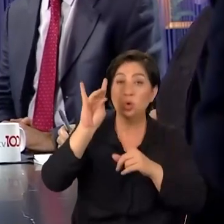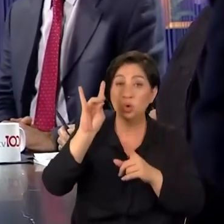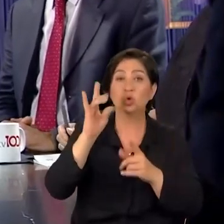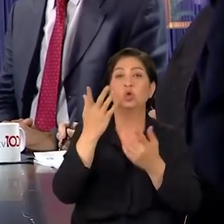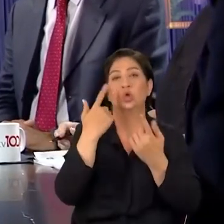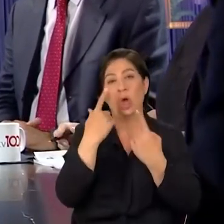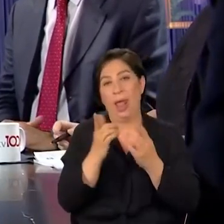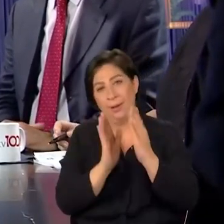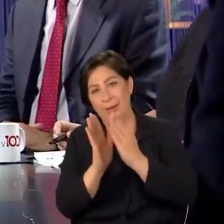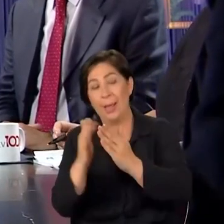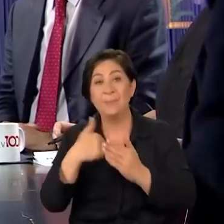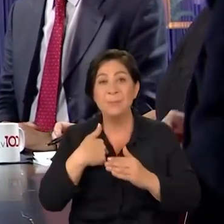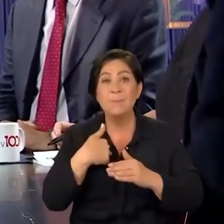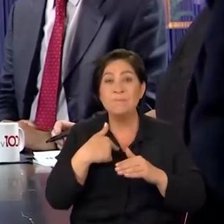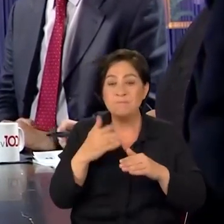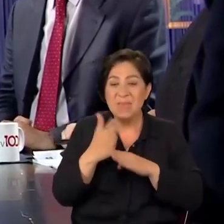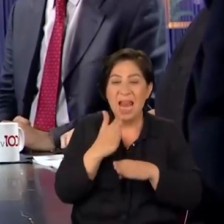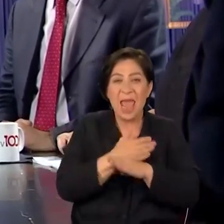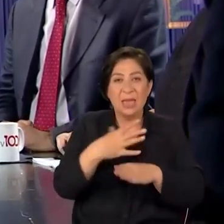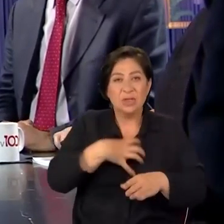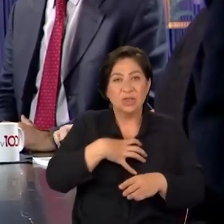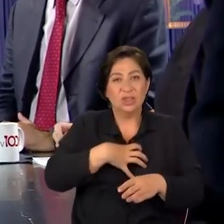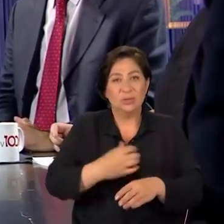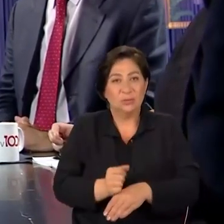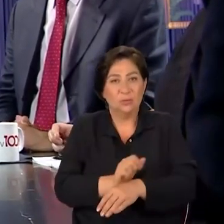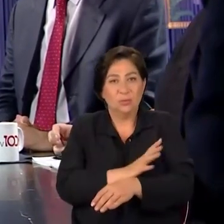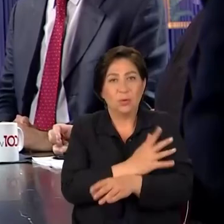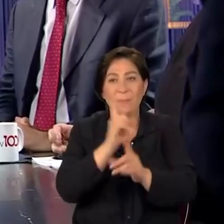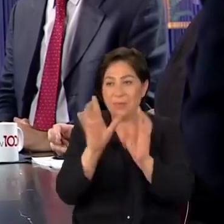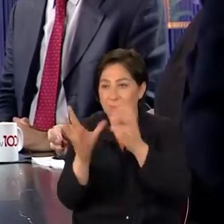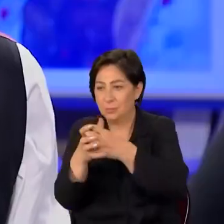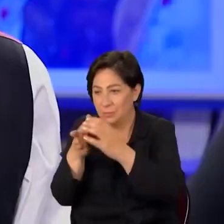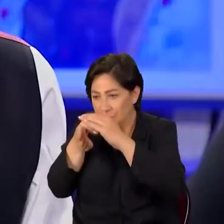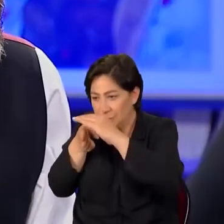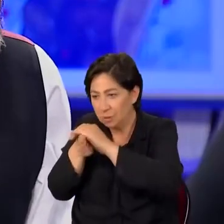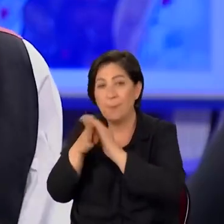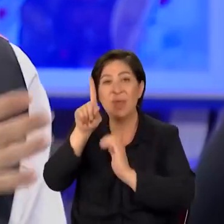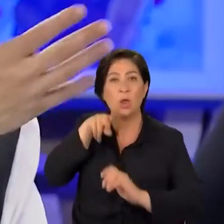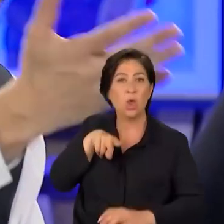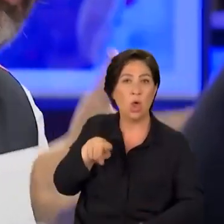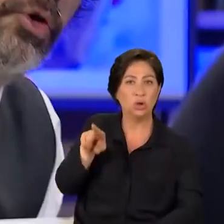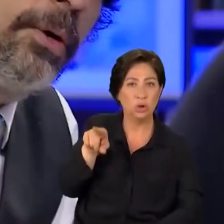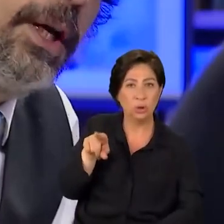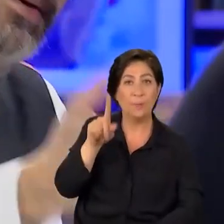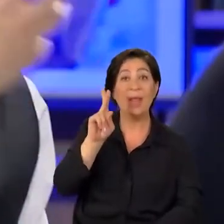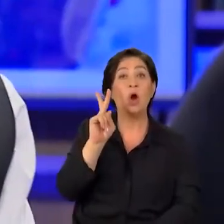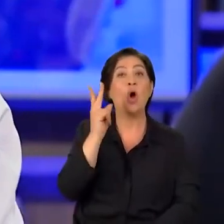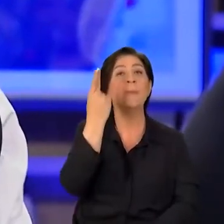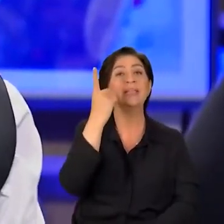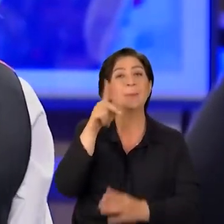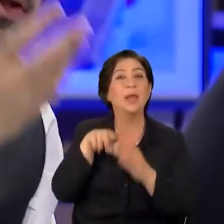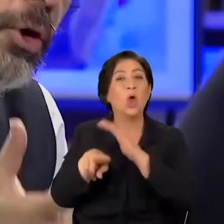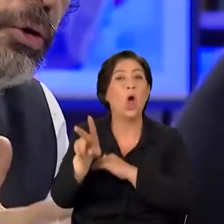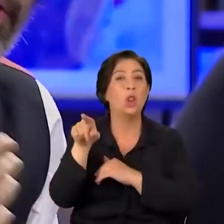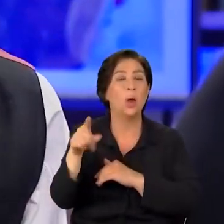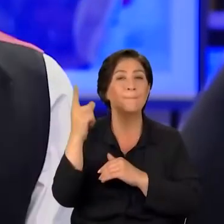da bizim milliyetçi diye toplayabileceğimiz bir dünyaya girmek için bir yoldu. Evet. Bir